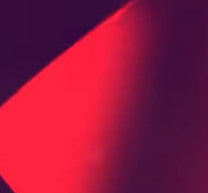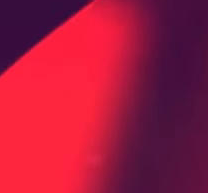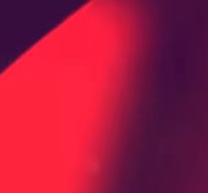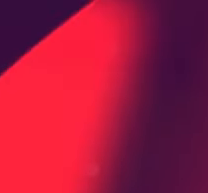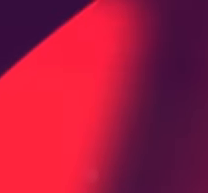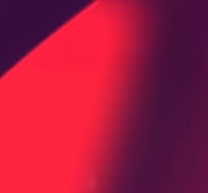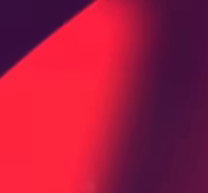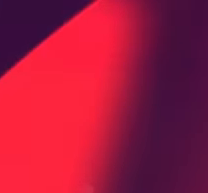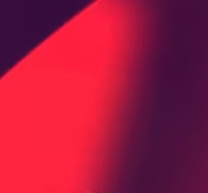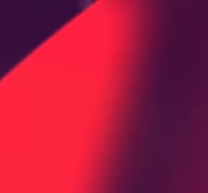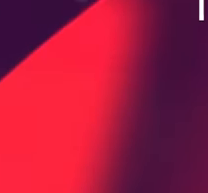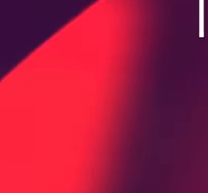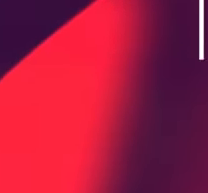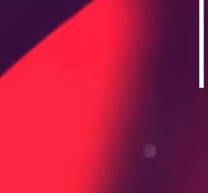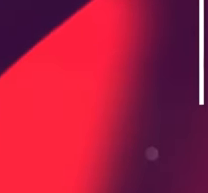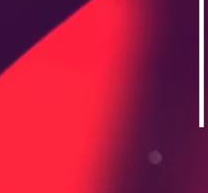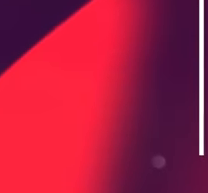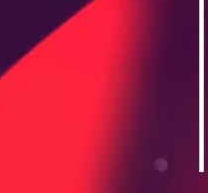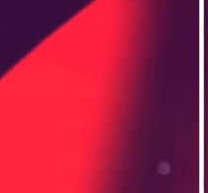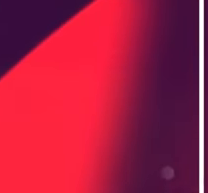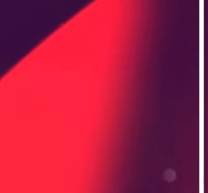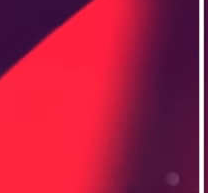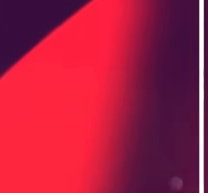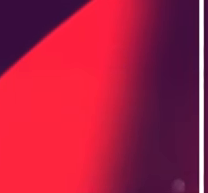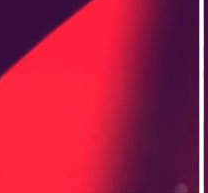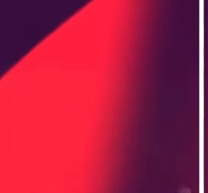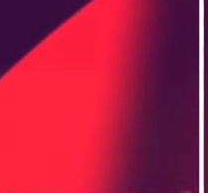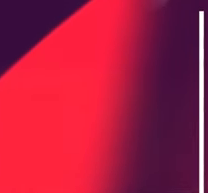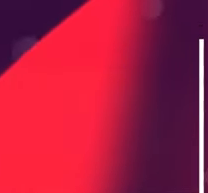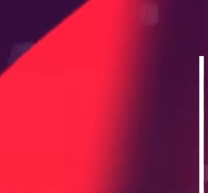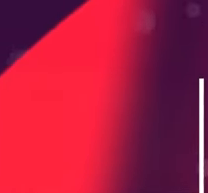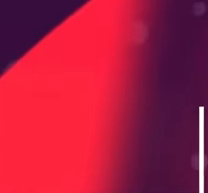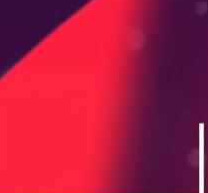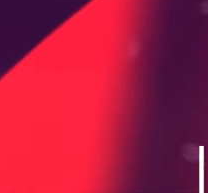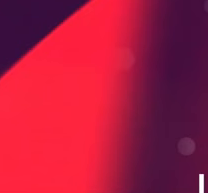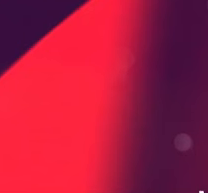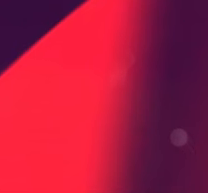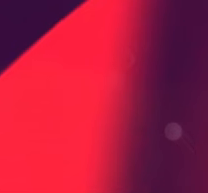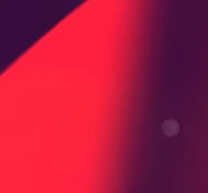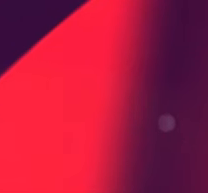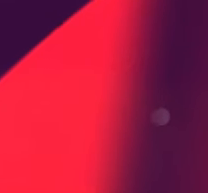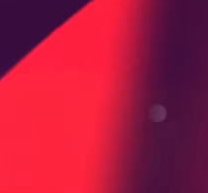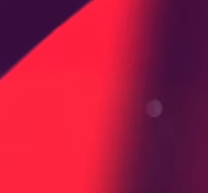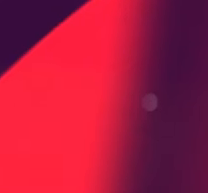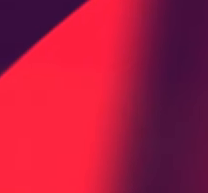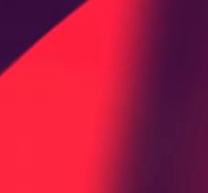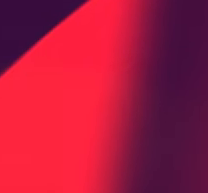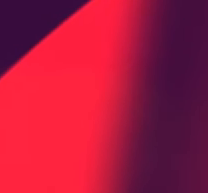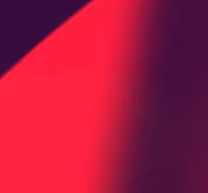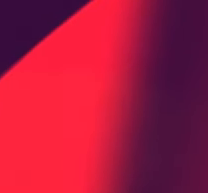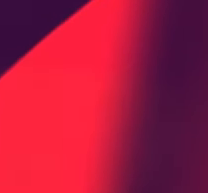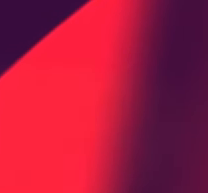කරනවා. රටේ ලෝකෙ සිදුවන උණුසුම්ව දැනගන්න සියත නිවුස් YouTube channel එක අදම subscribe කරන්න.